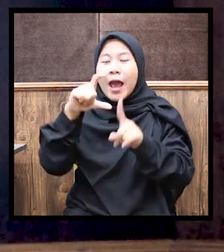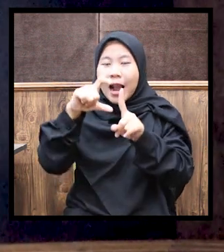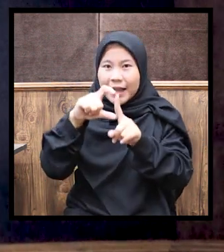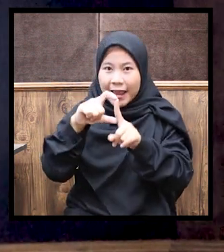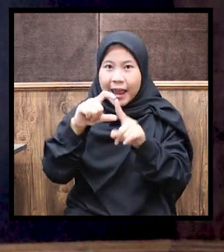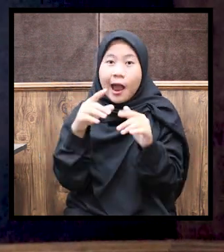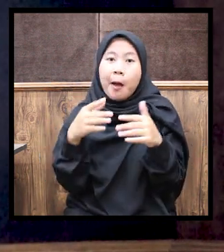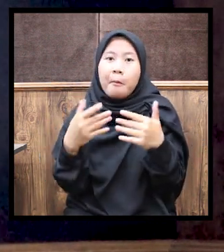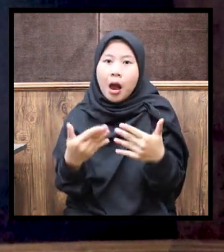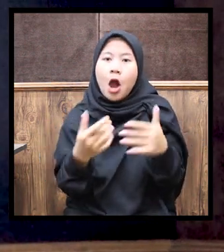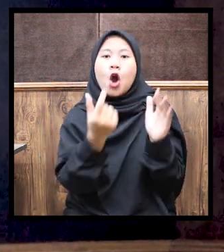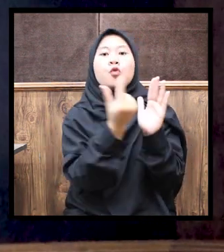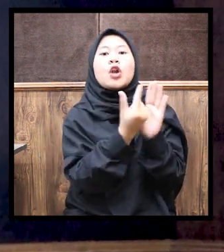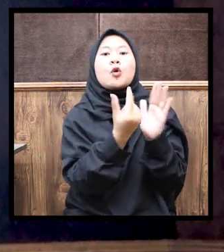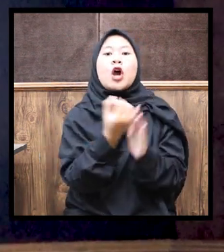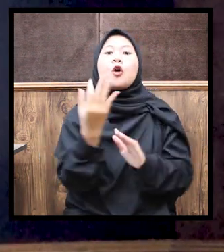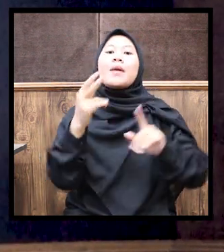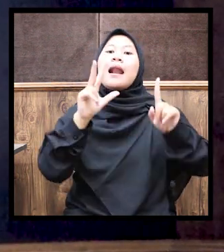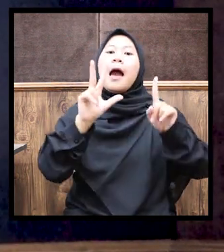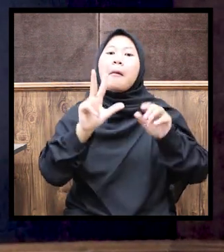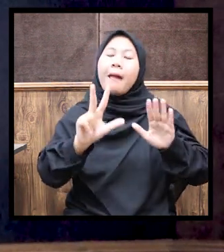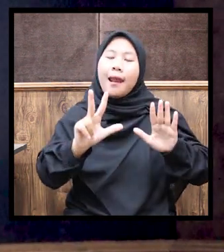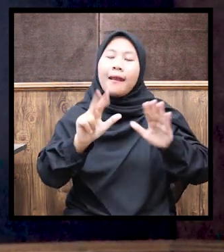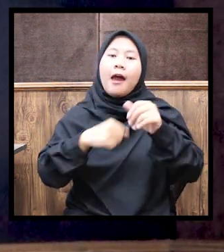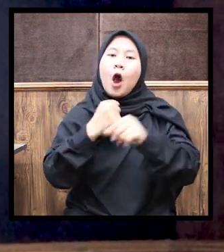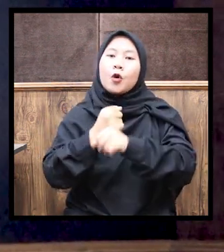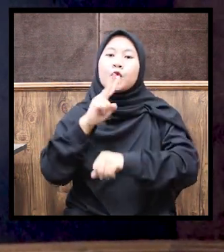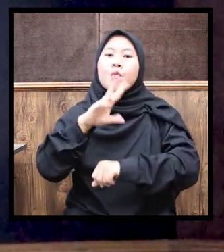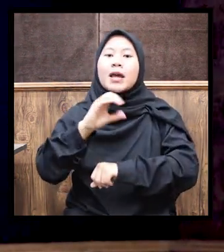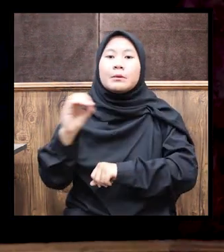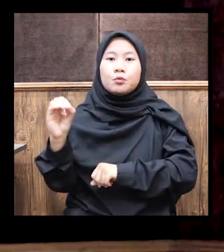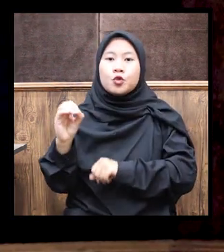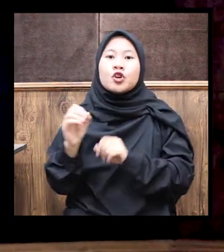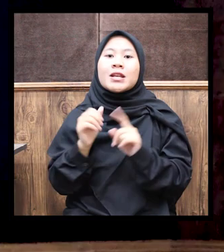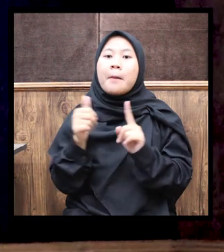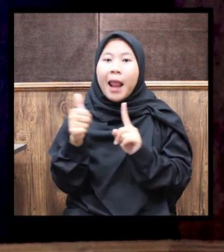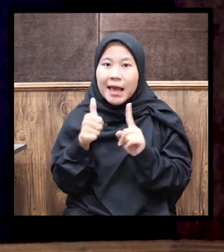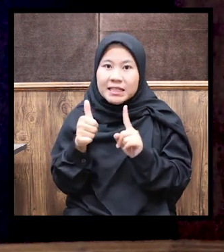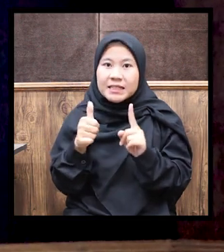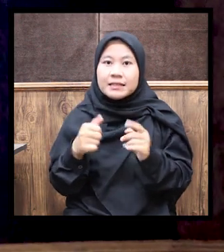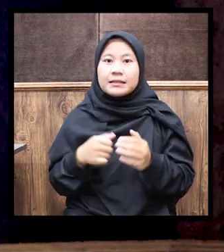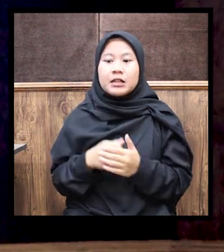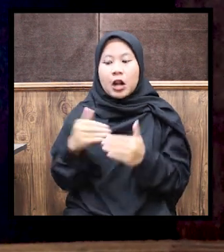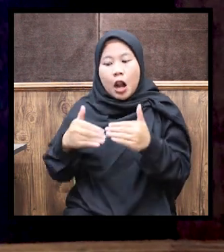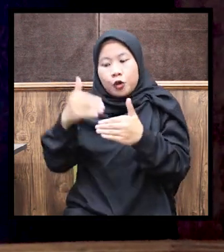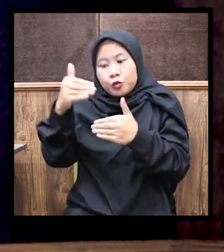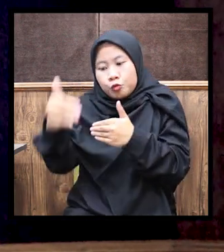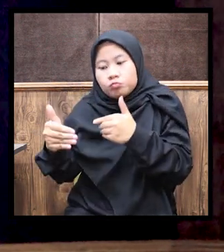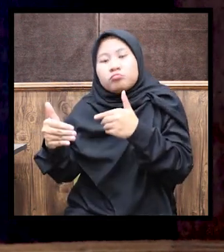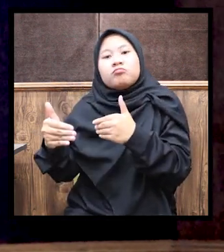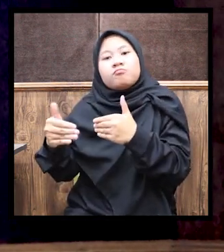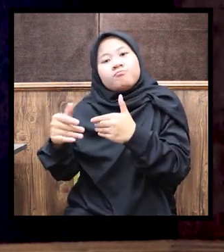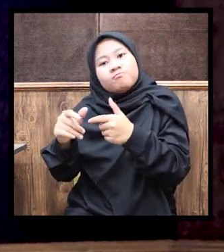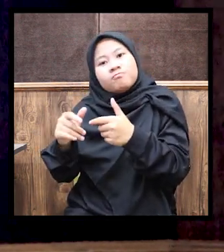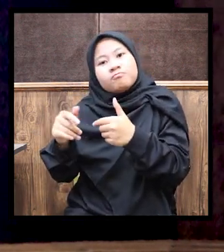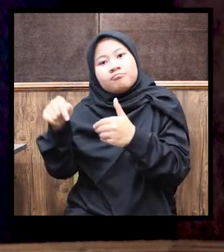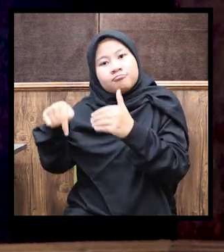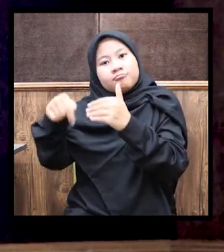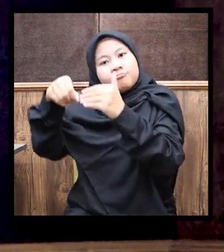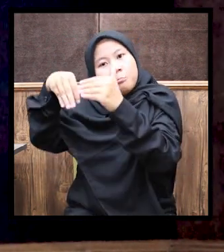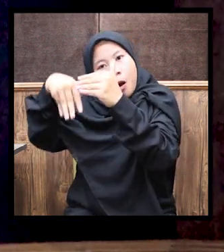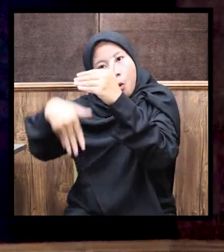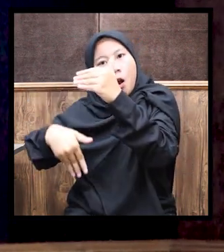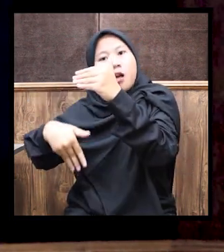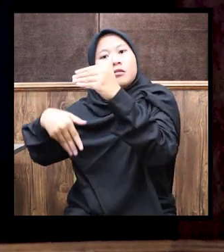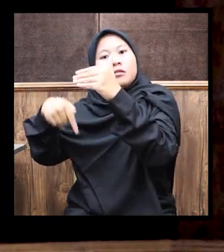tentu saja adalah undang-undang 8 tahun 2016 he kemudian berproses dengan turunannya dengan